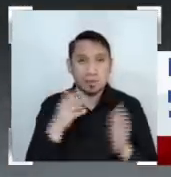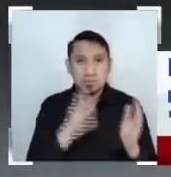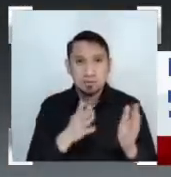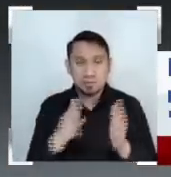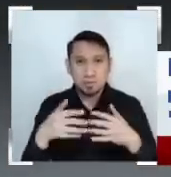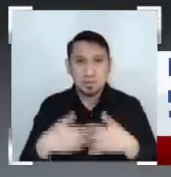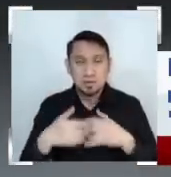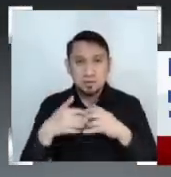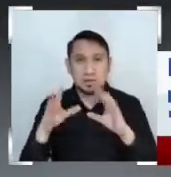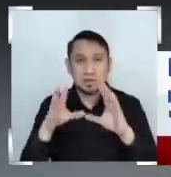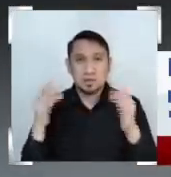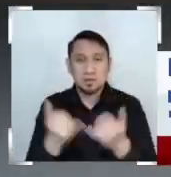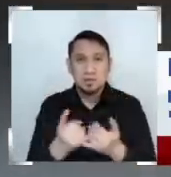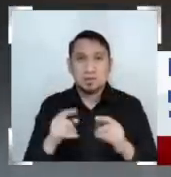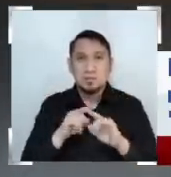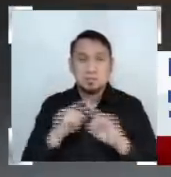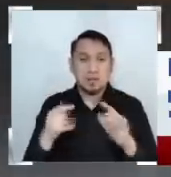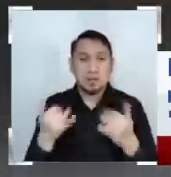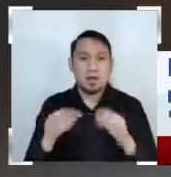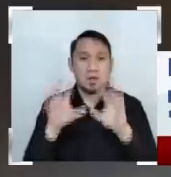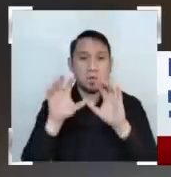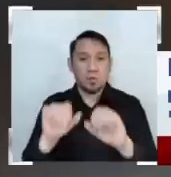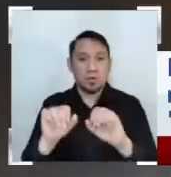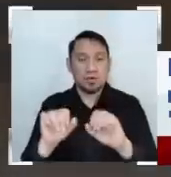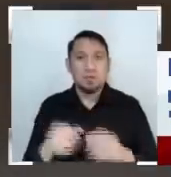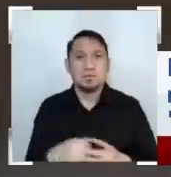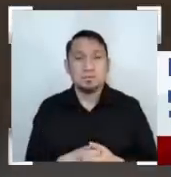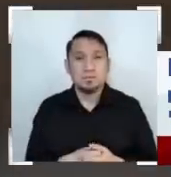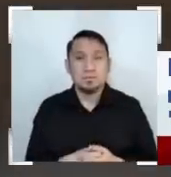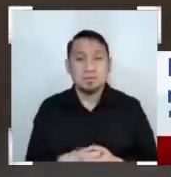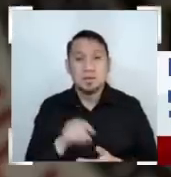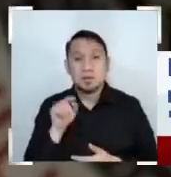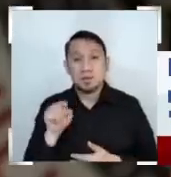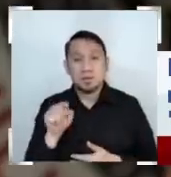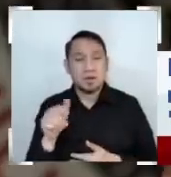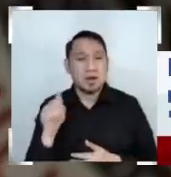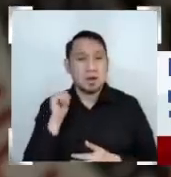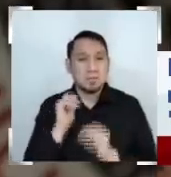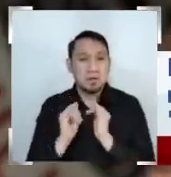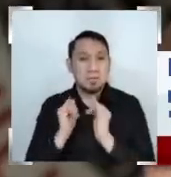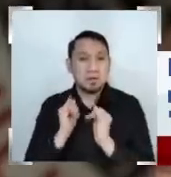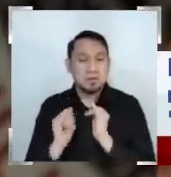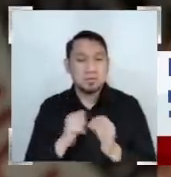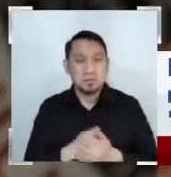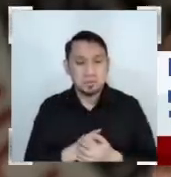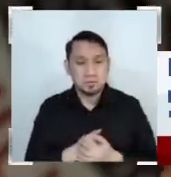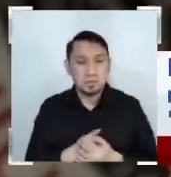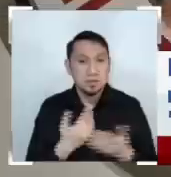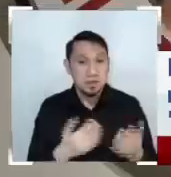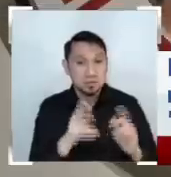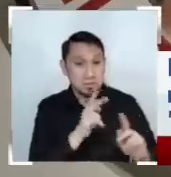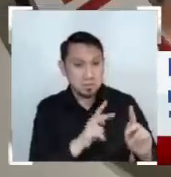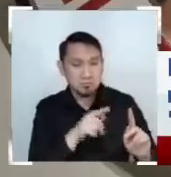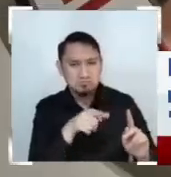pero nabulilyaso raw agad ng mga otoridad. Tumanggi ang suspect na magbigay ng pahayag. Patuloy na pinag-iingat ng mga otoridad ang publiko